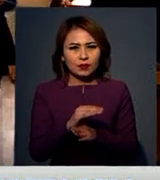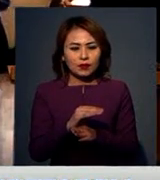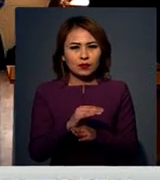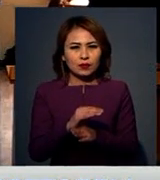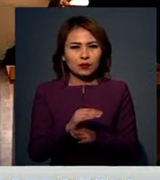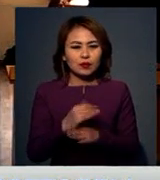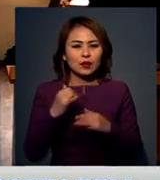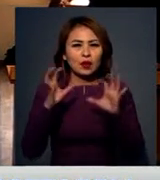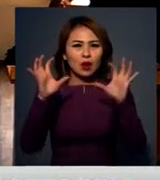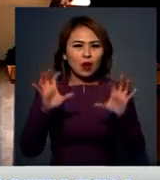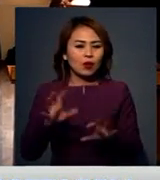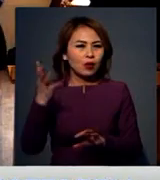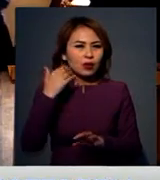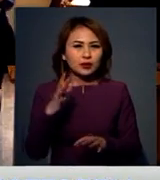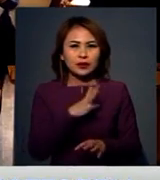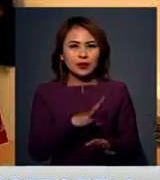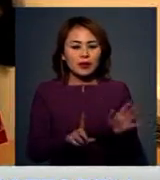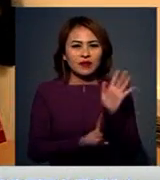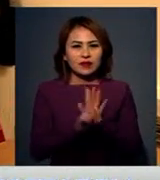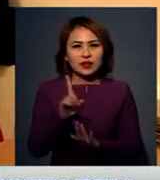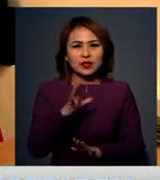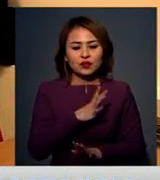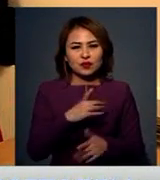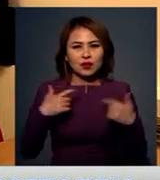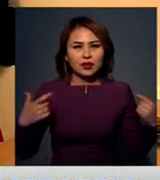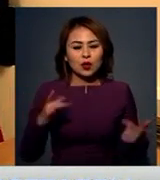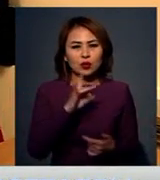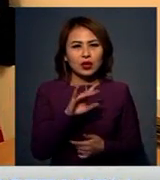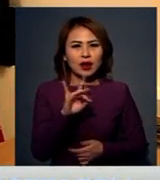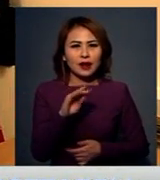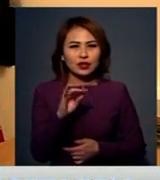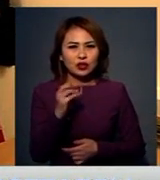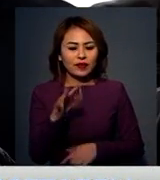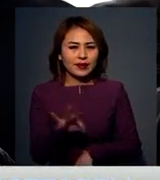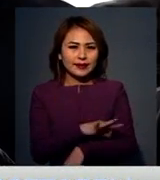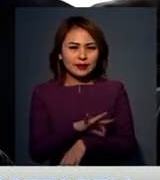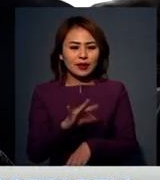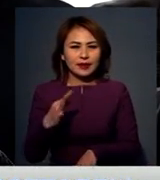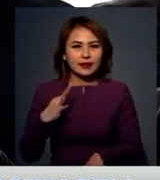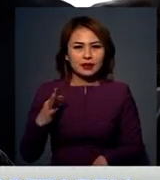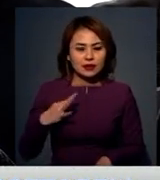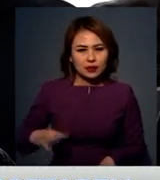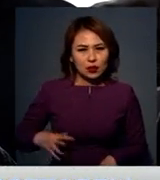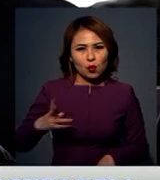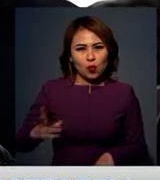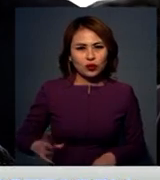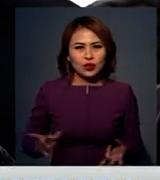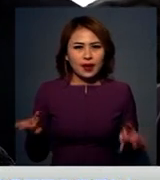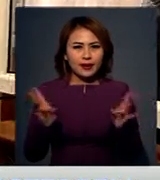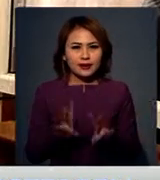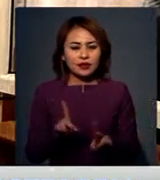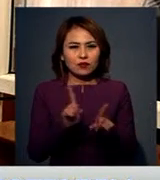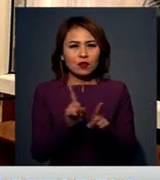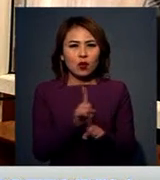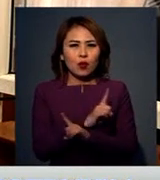Үкім заңды күшіне енген жоқ. Взвод командирі болған Рүстем Рақышевтың артында зайыбы мен бір ұл бір қызы қалды. Сотталушы марқұмның